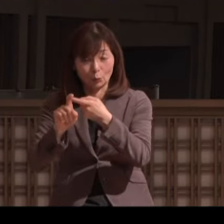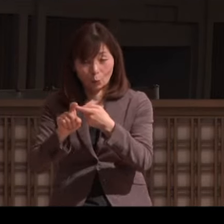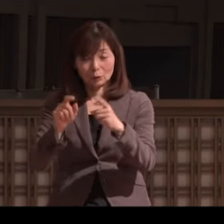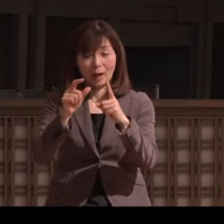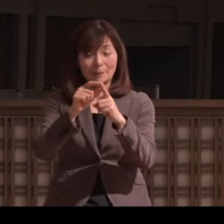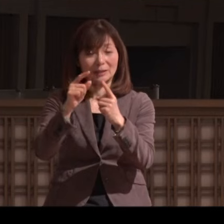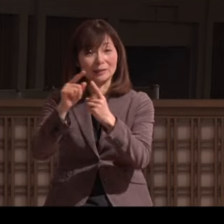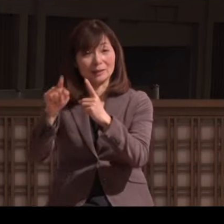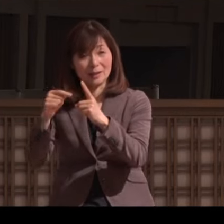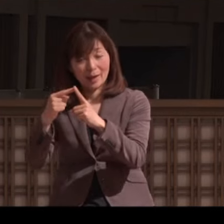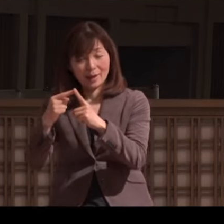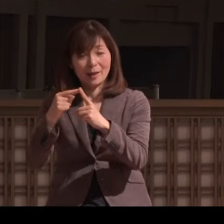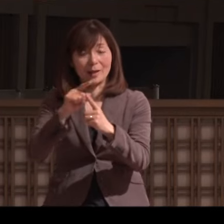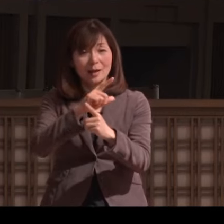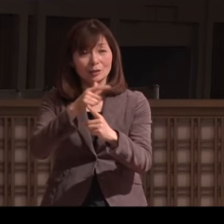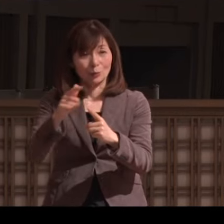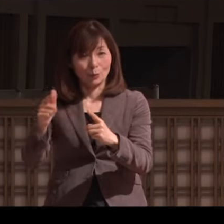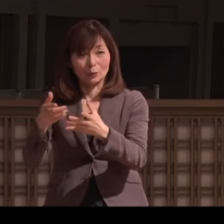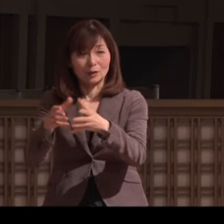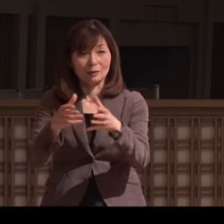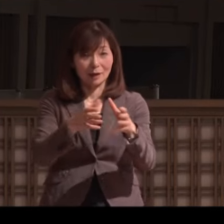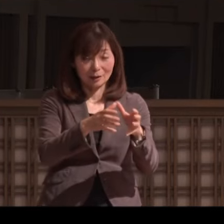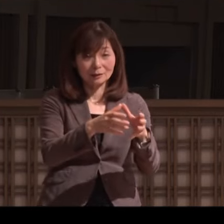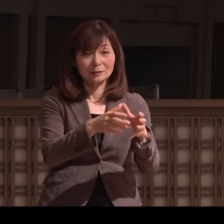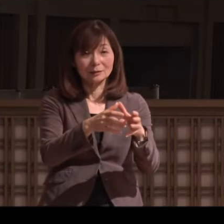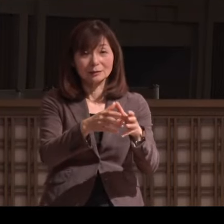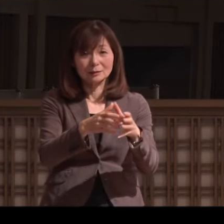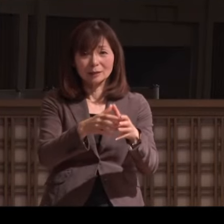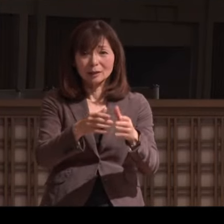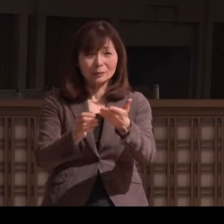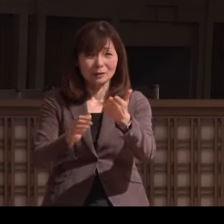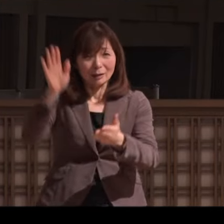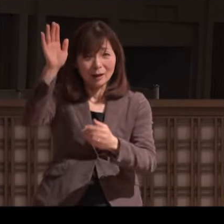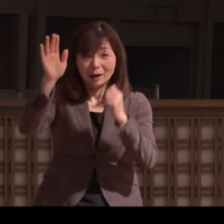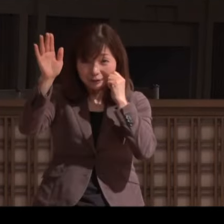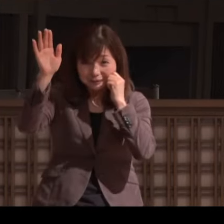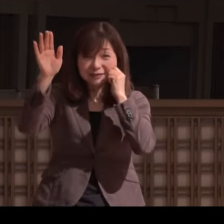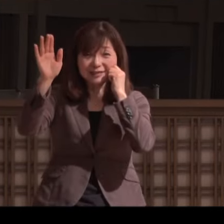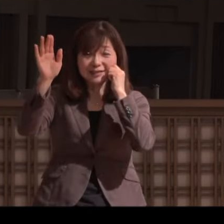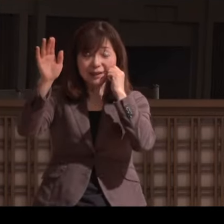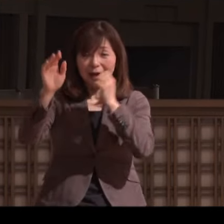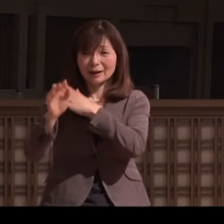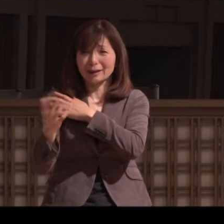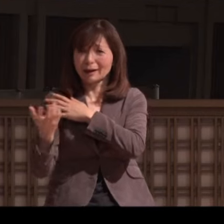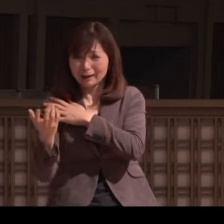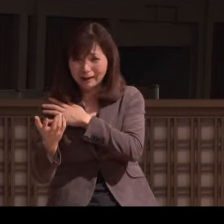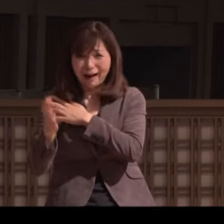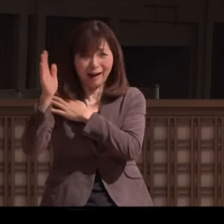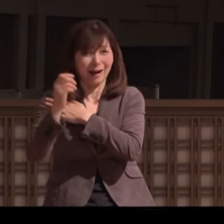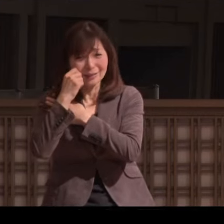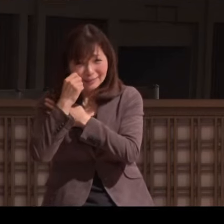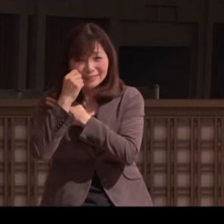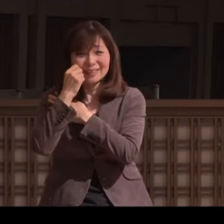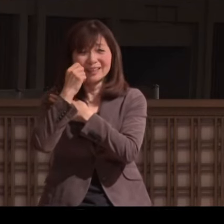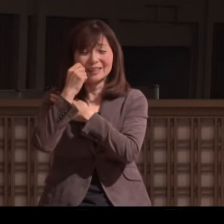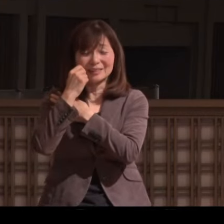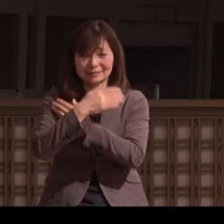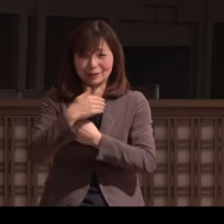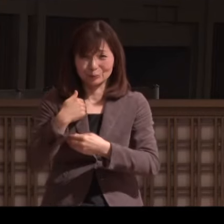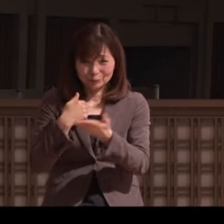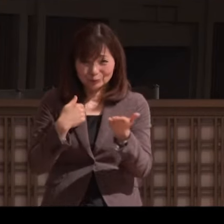PTAだったりとかいろんなえみんなひしてあれ手上がらない人もう肩が上がらない大丈夫か